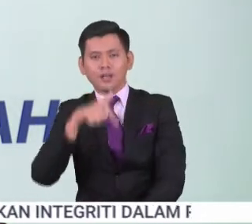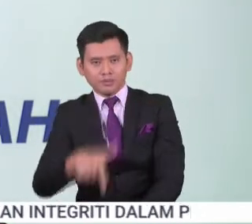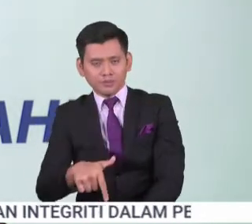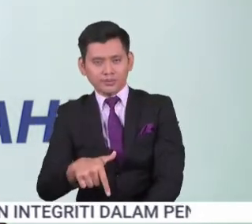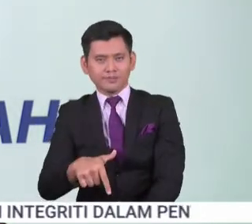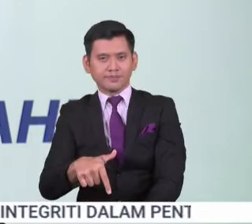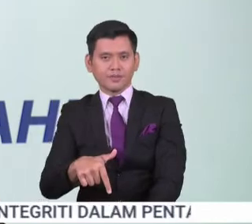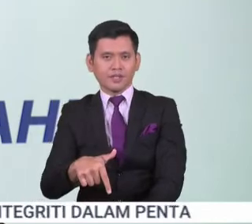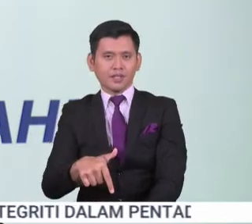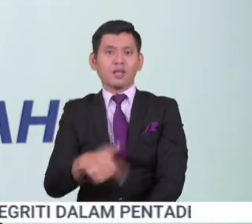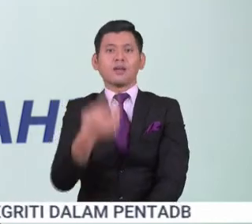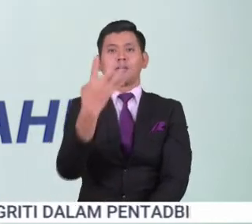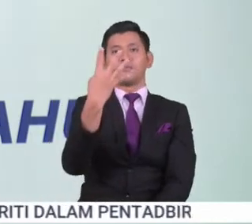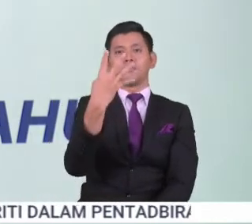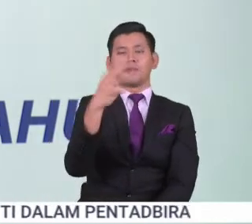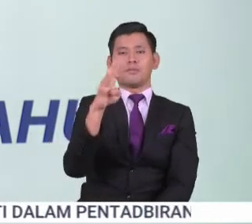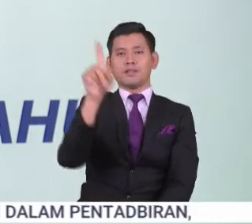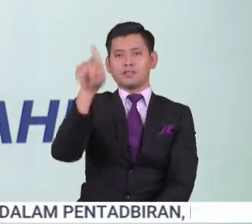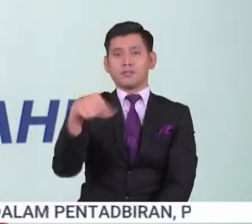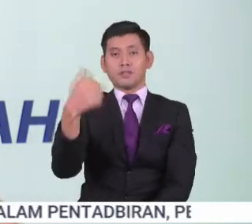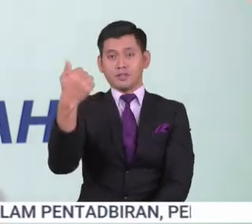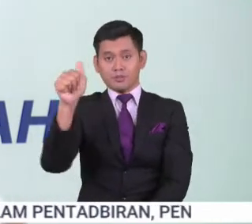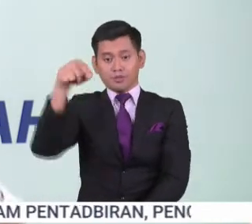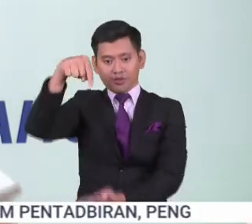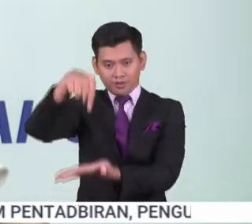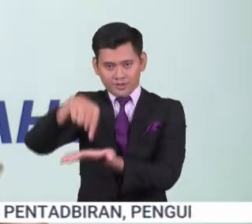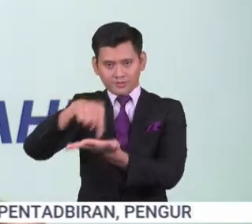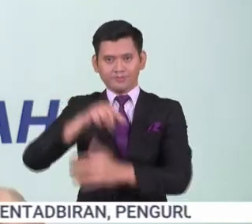2023 pada 14 Oktober nanti.